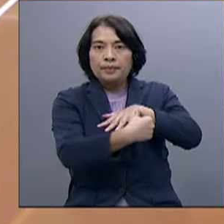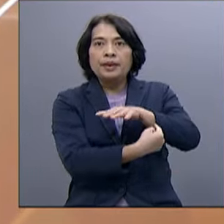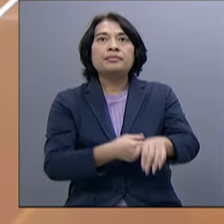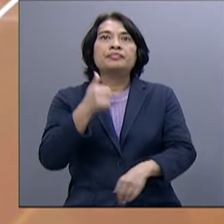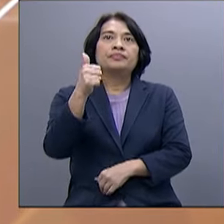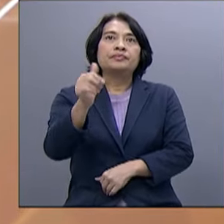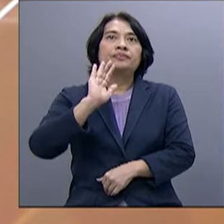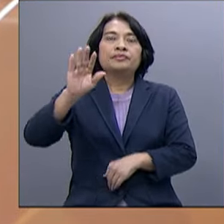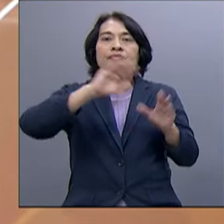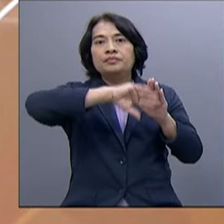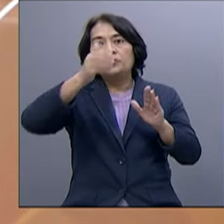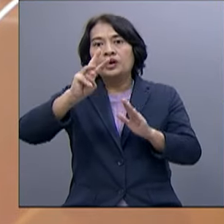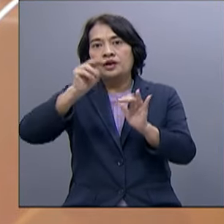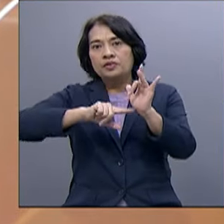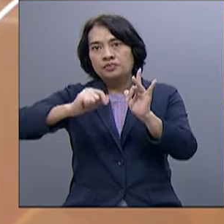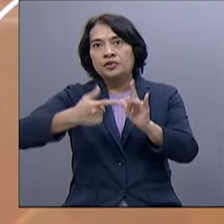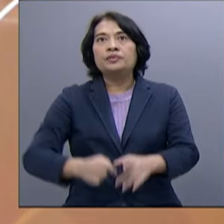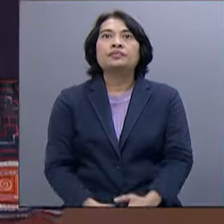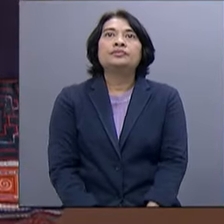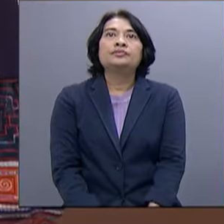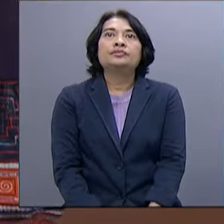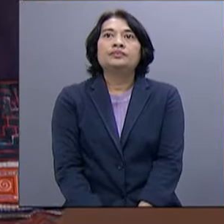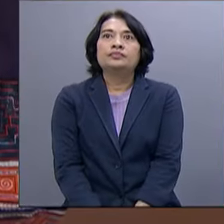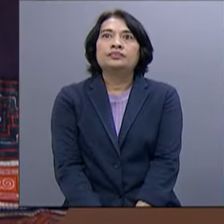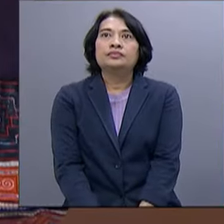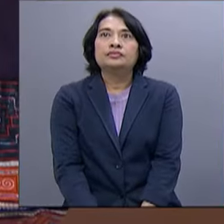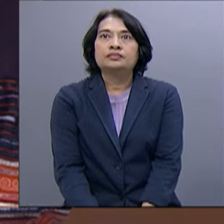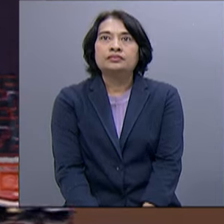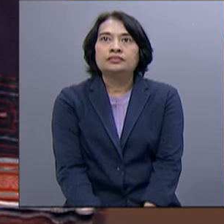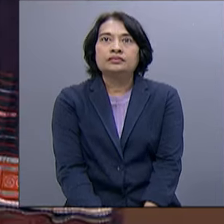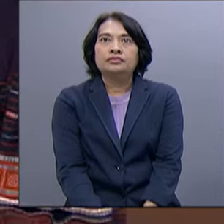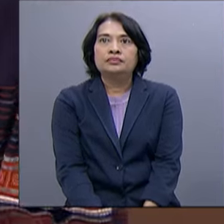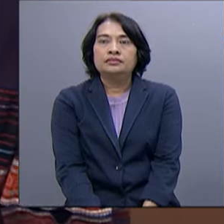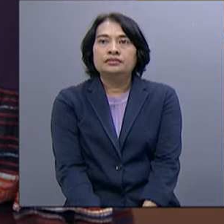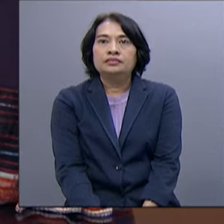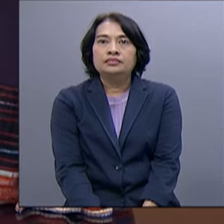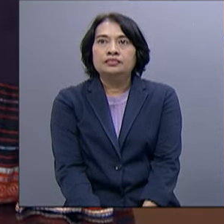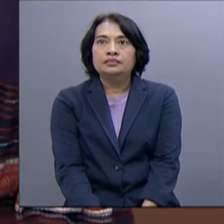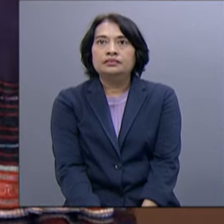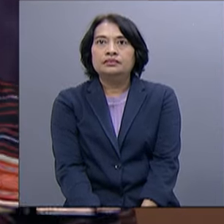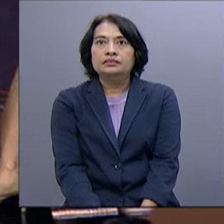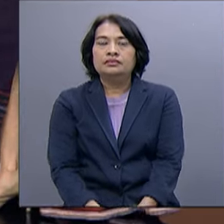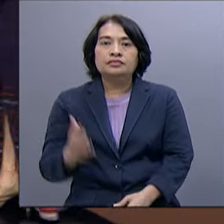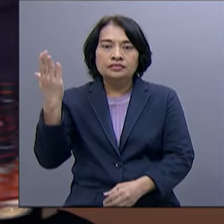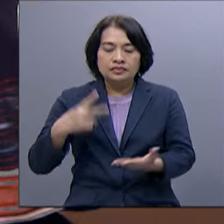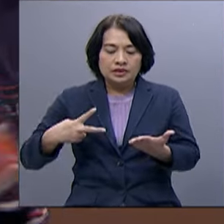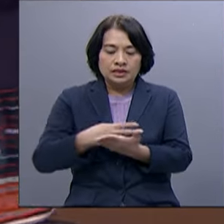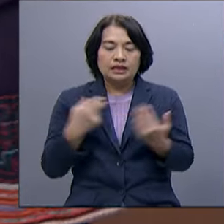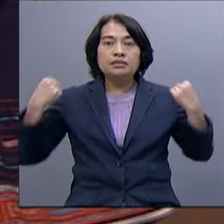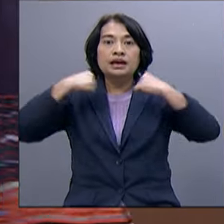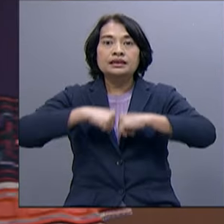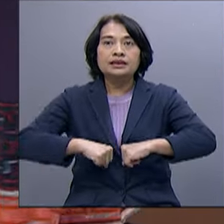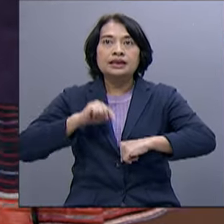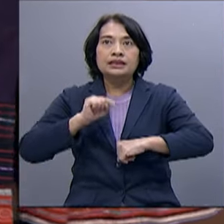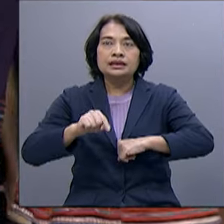ติพันธุ์มงครับนี่ นี่เป็นยังไงต้องบอกว่าอิทธิกรคราฟเนี่ยเขาตัดมาพอบอกว่าคุณยุ้ยใส่ตัดมาเล